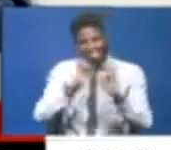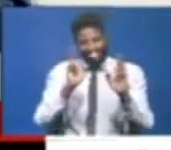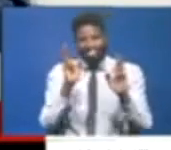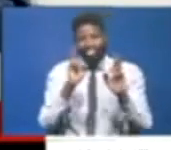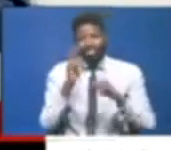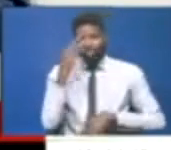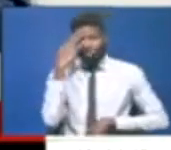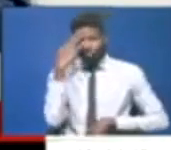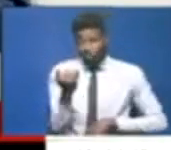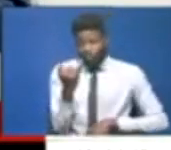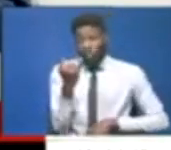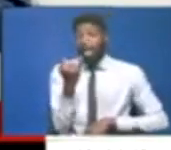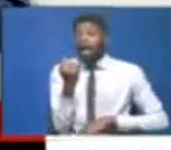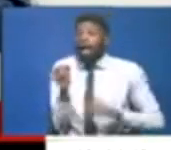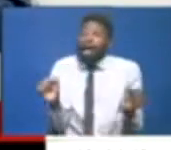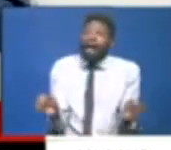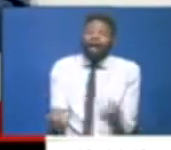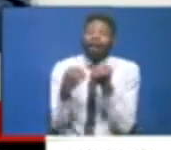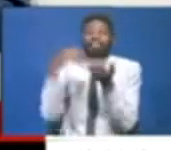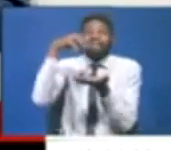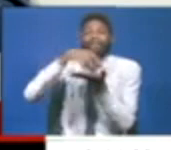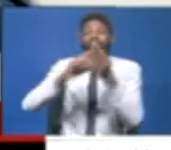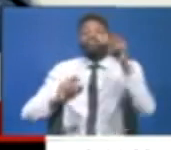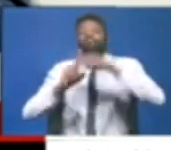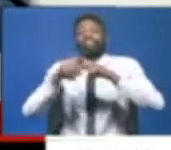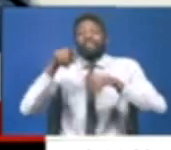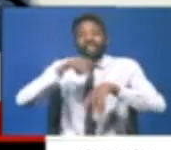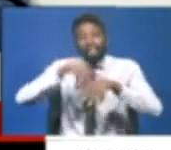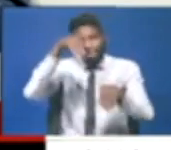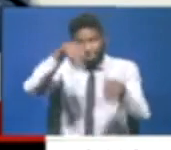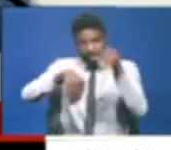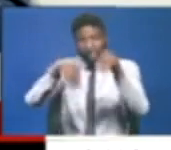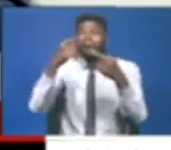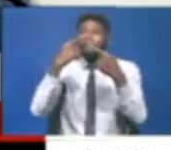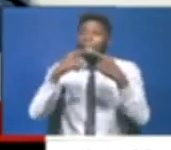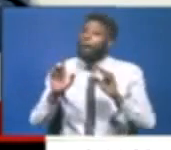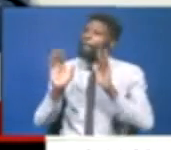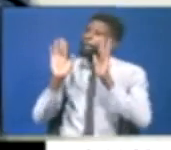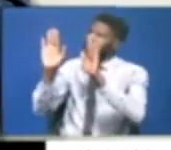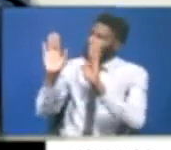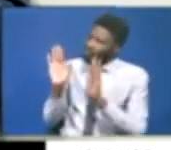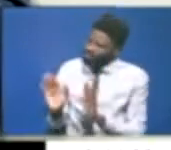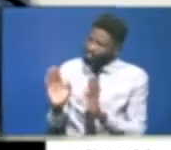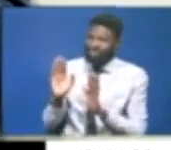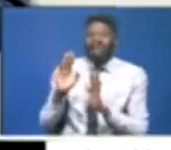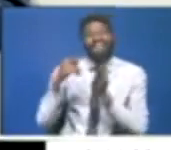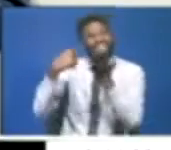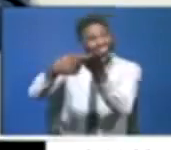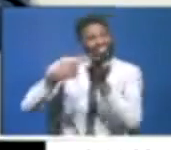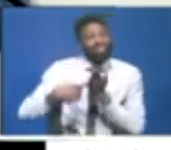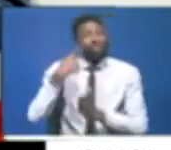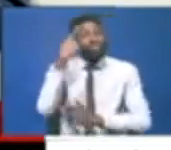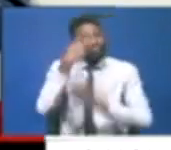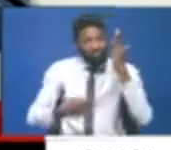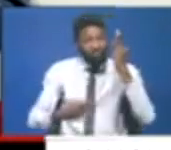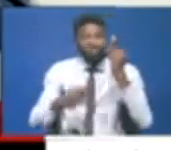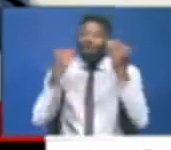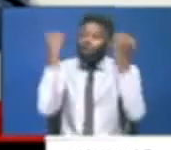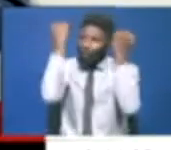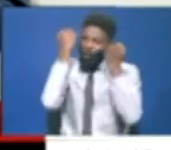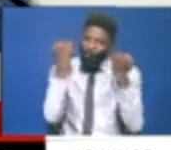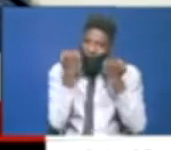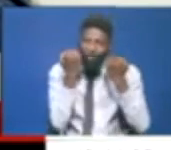uchaguzi. Lakini cha msingi kujadili ni vile ambavyo maelezo yatapeanwa kule kotini ni maelezo